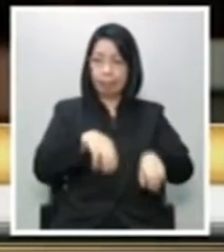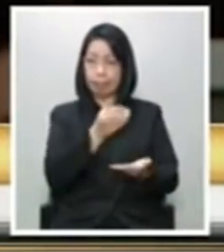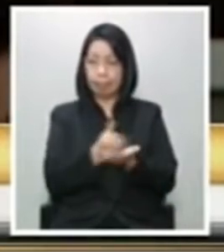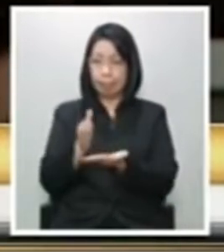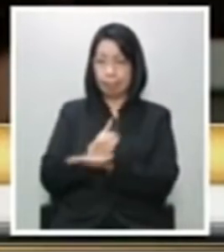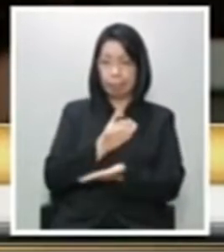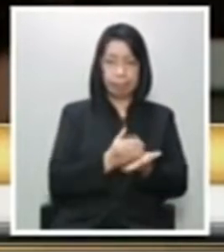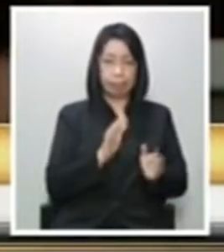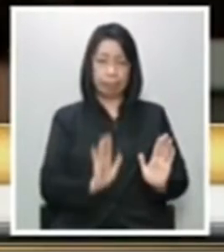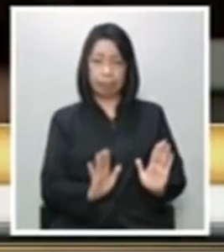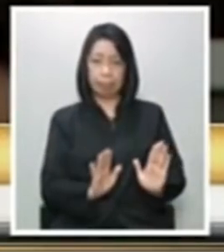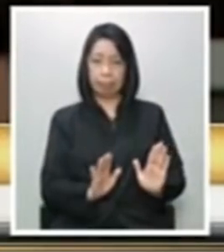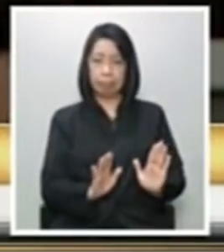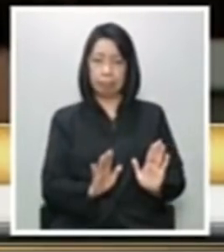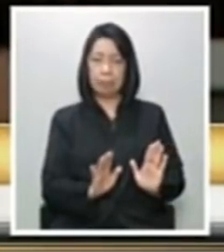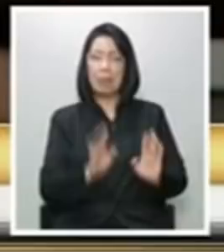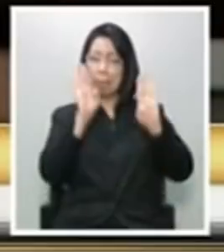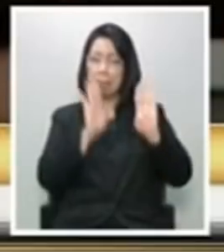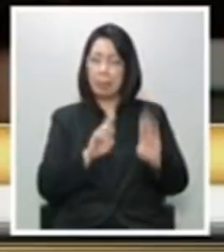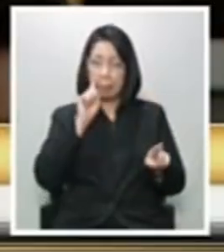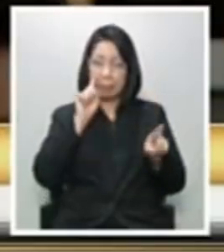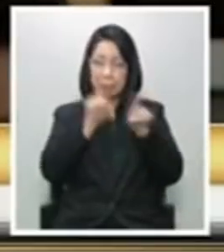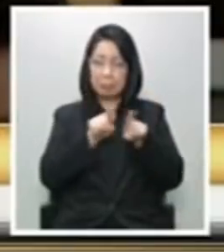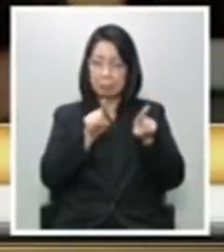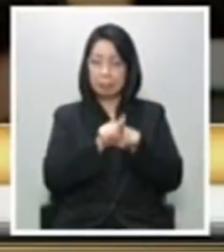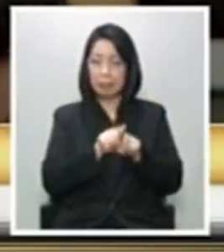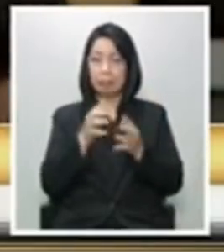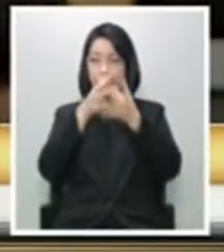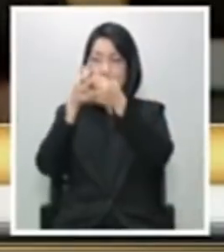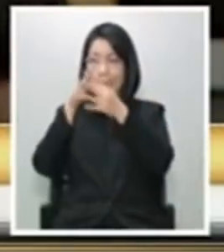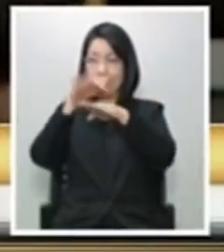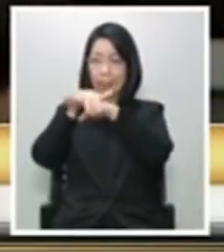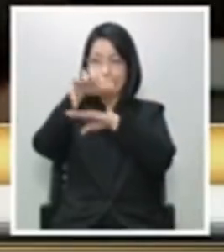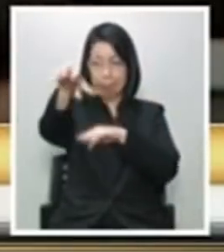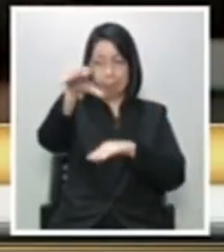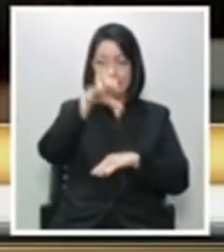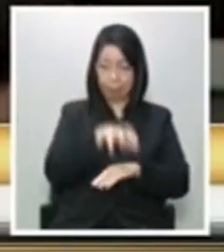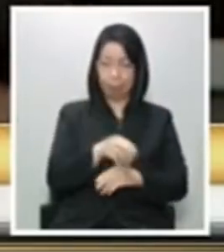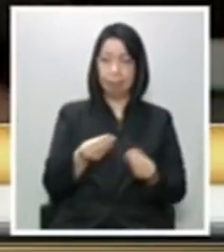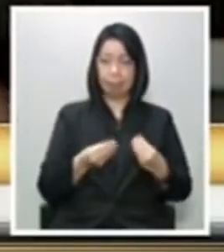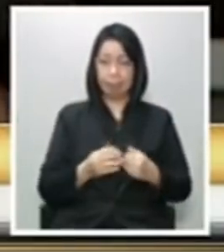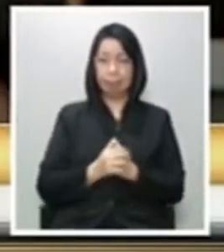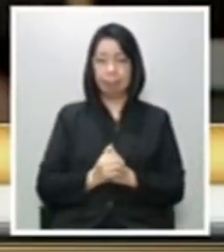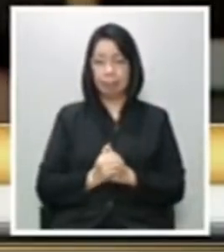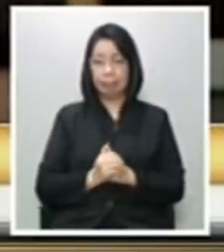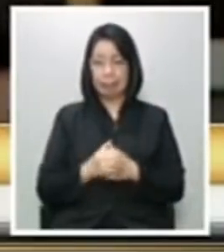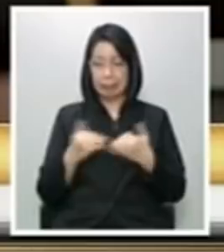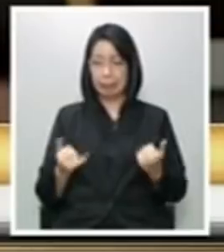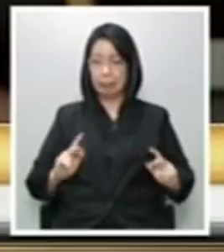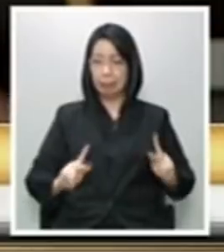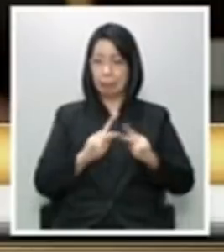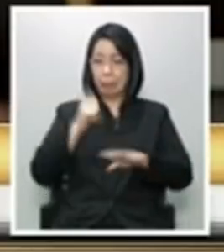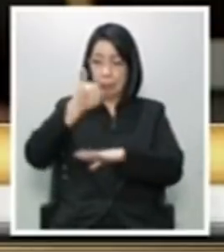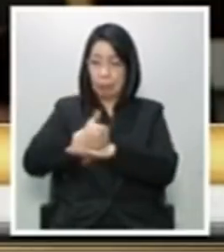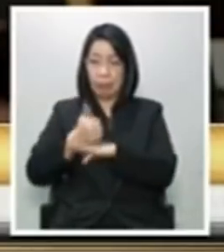จึงมีกลิ่นอายหรือว่ามีแนวคิดมาจากตะวันตกนอกจากนั้นกรมเจ้าท่าคนแร